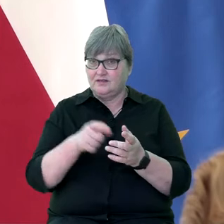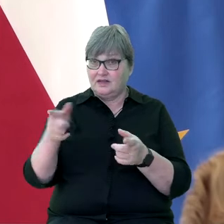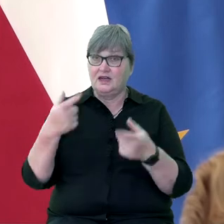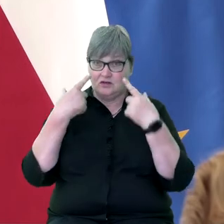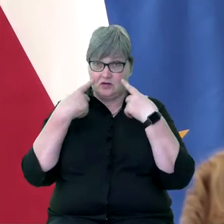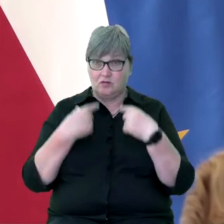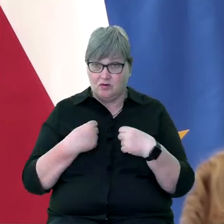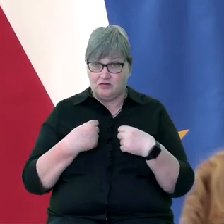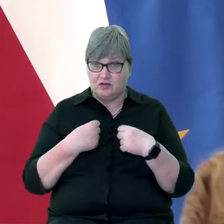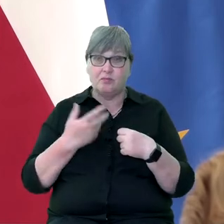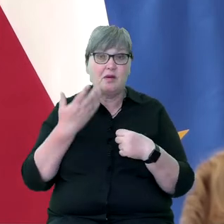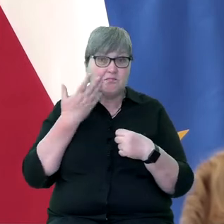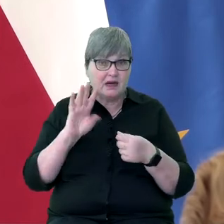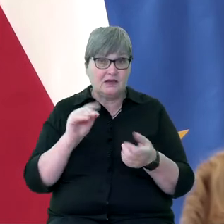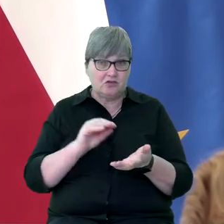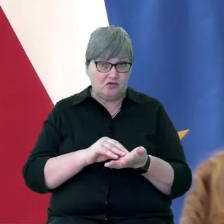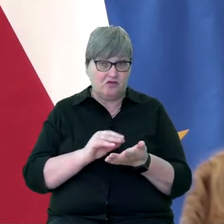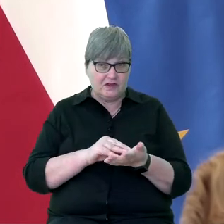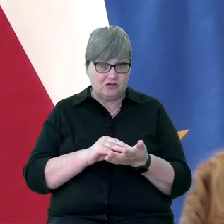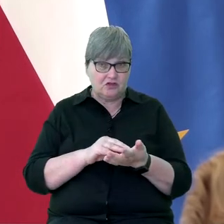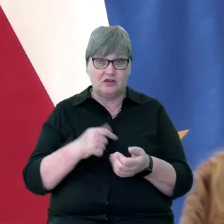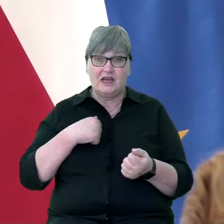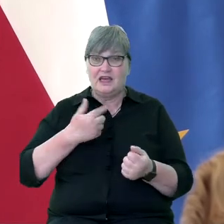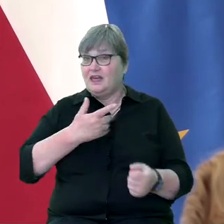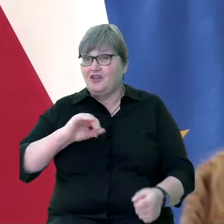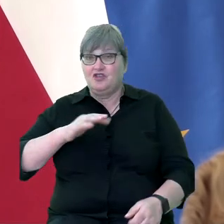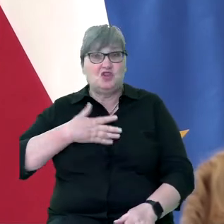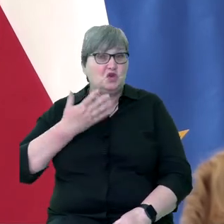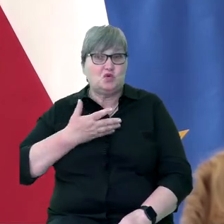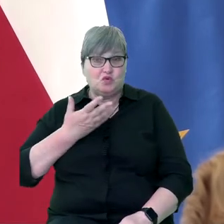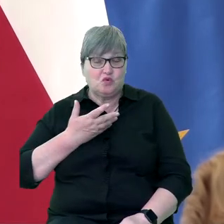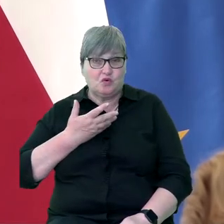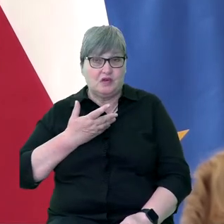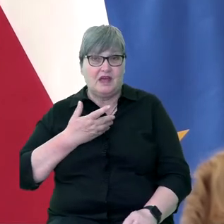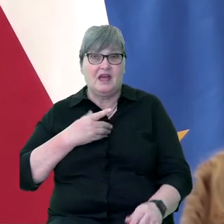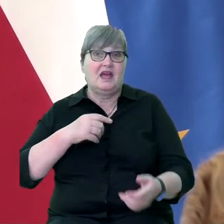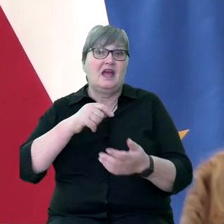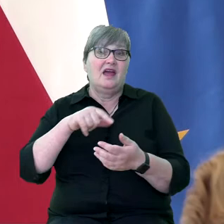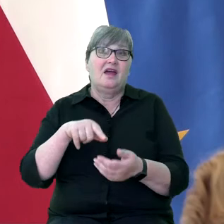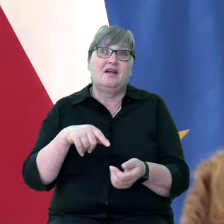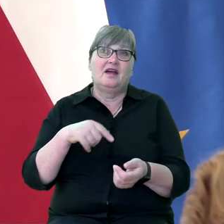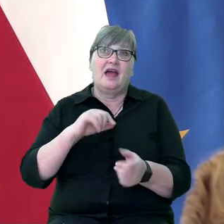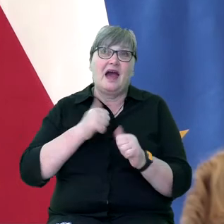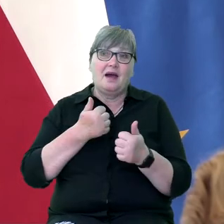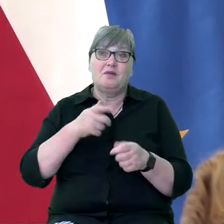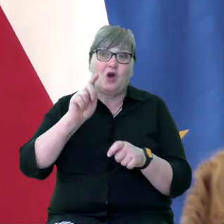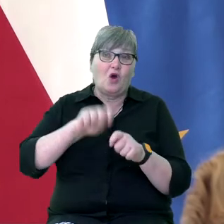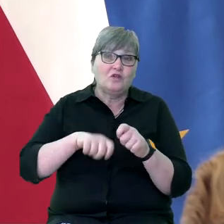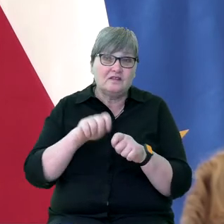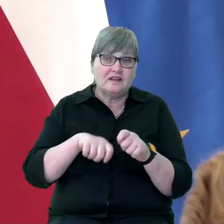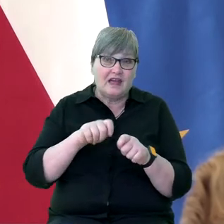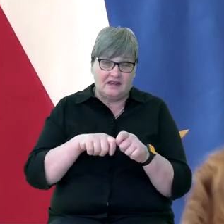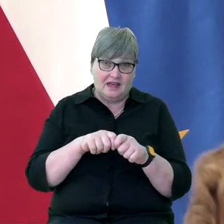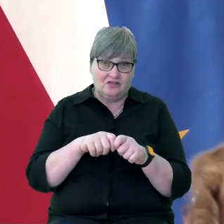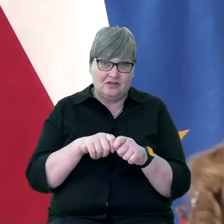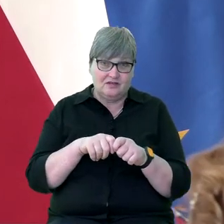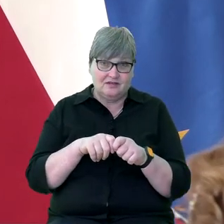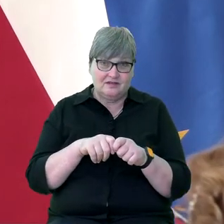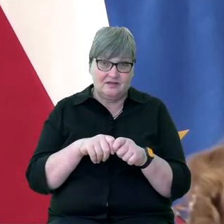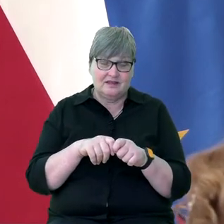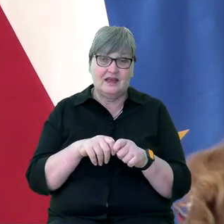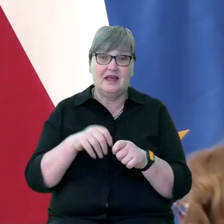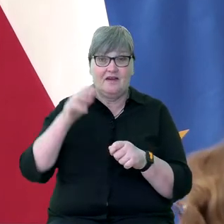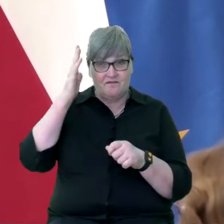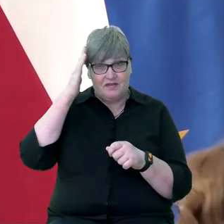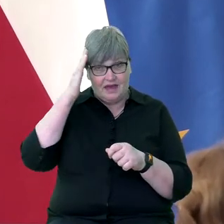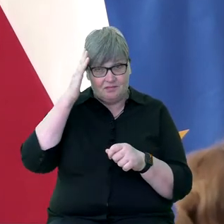bardziej doświadczone, także nie czuję się w żaden sposób uprawniony do oceny. Natomiast wiemy